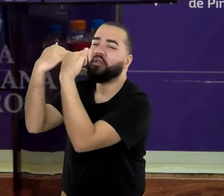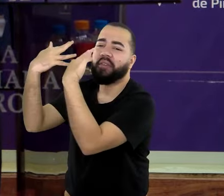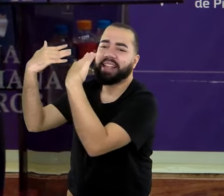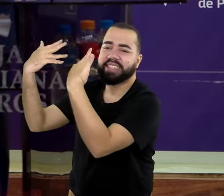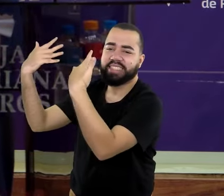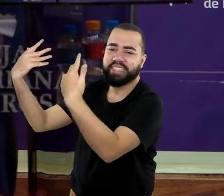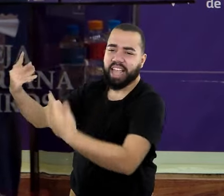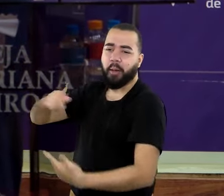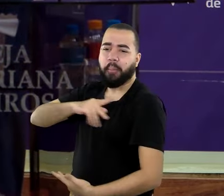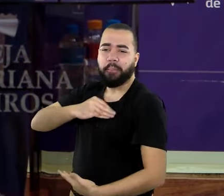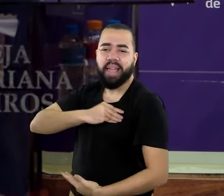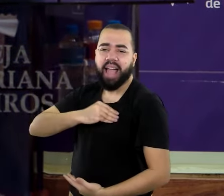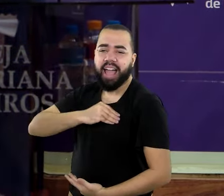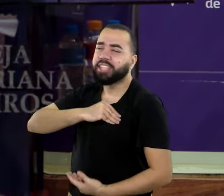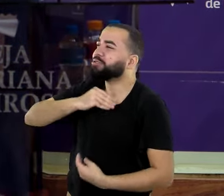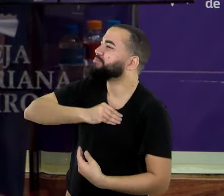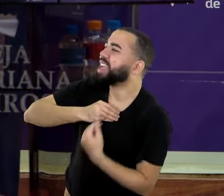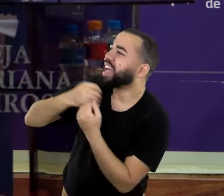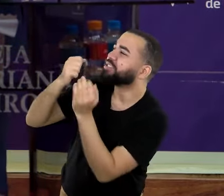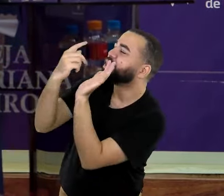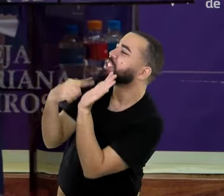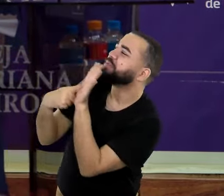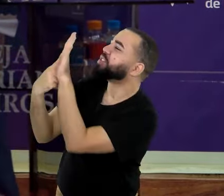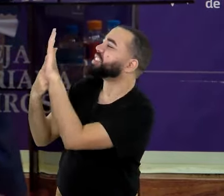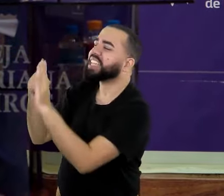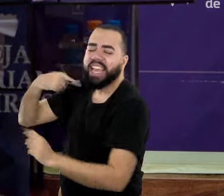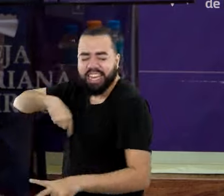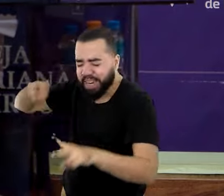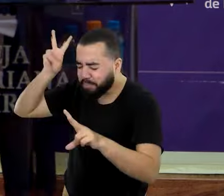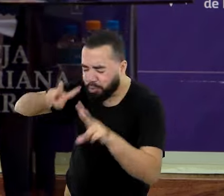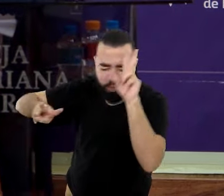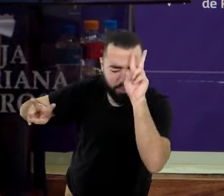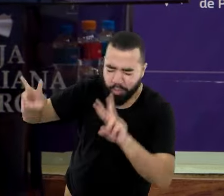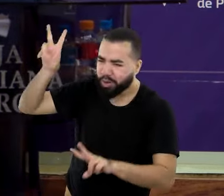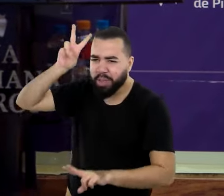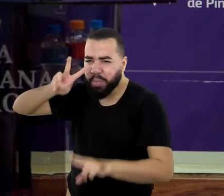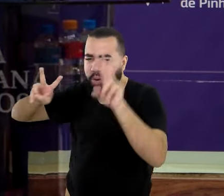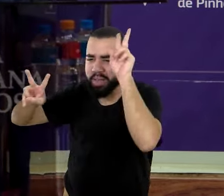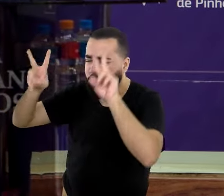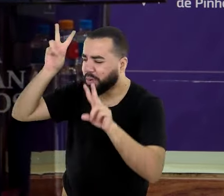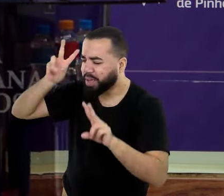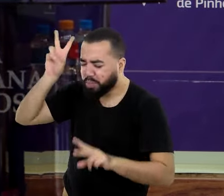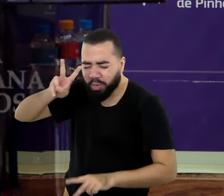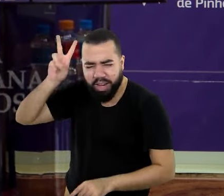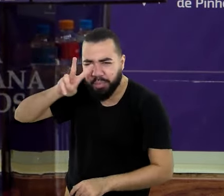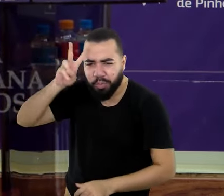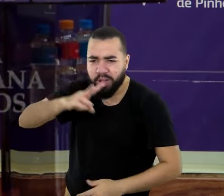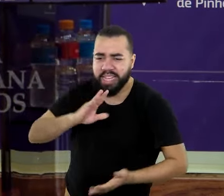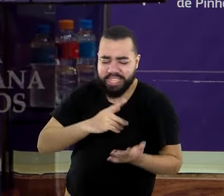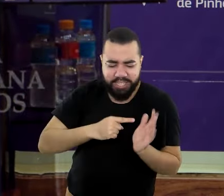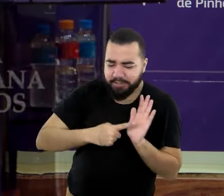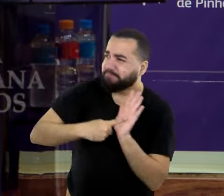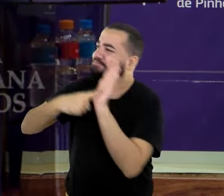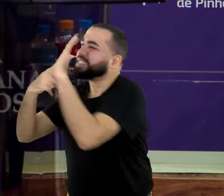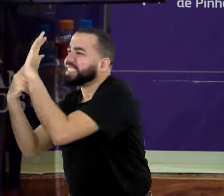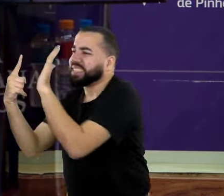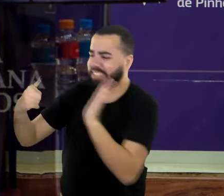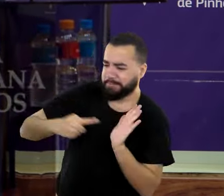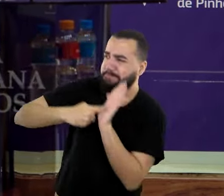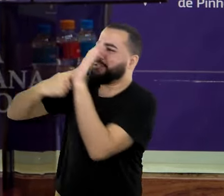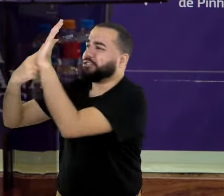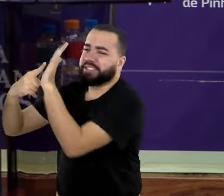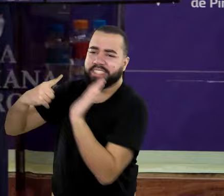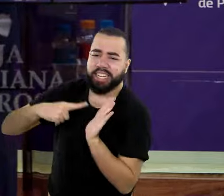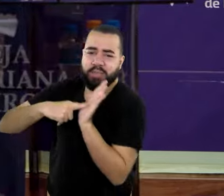하나님이 생각나게 해주셨어요. E Deus fez lembrar cada dos pecados. 평생에 자기가 지었던 죄를 다 회개한 것입니다.